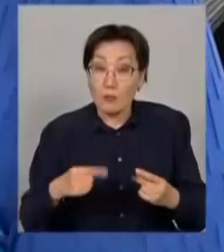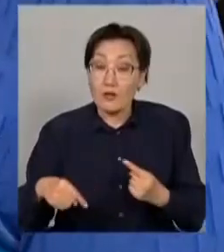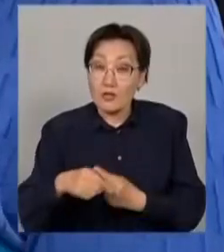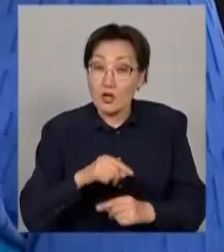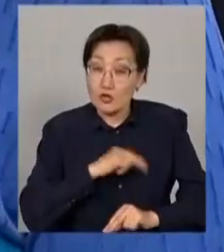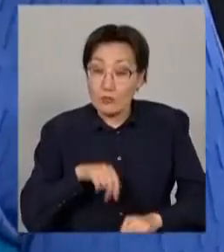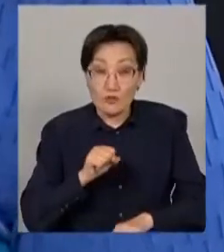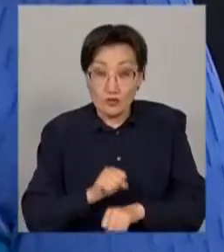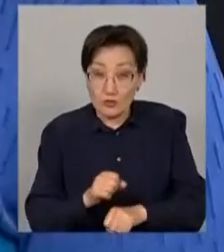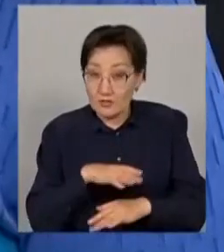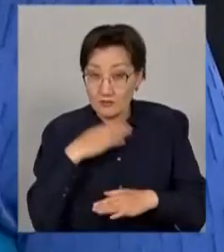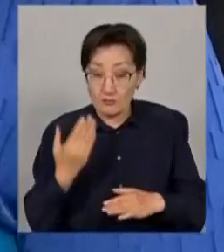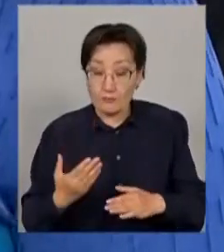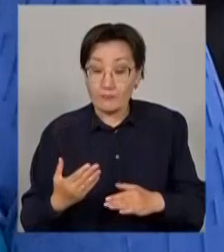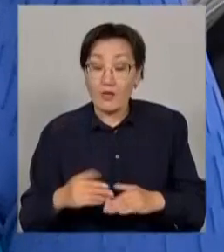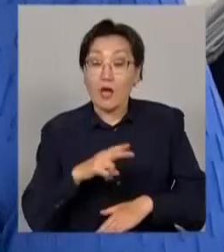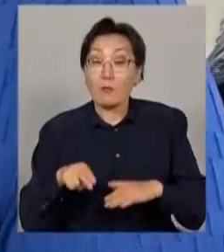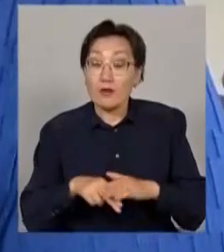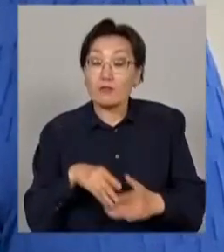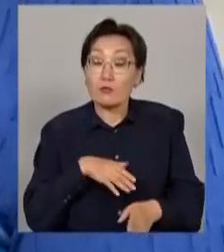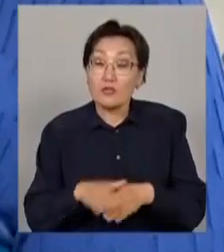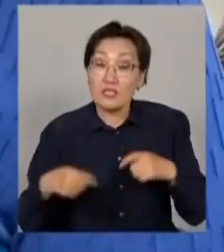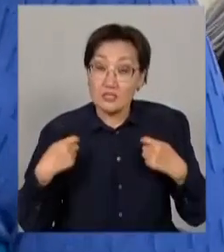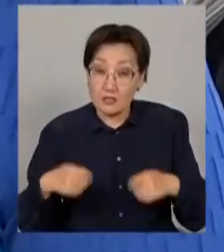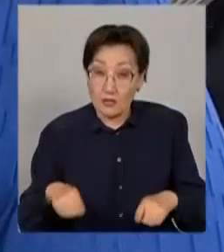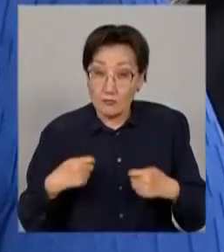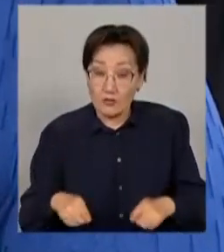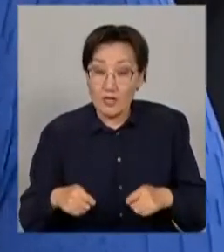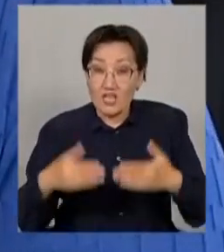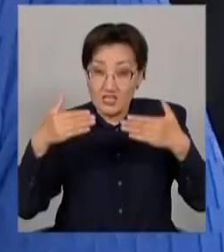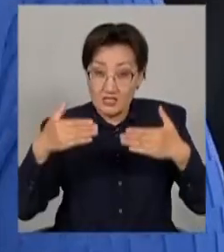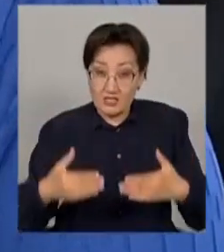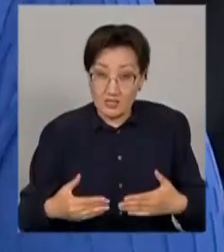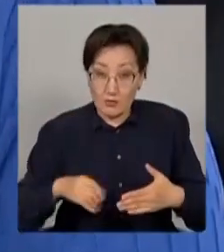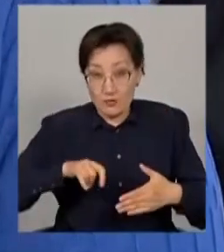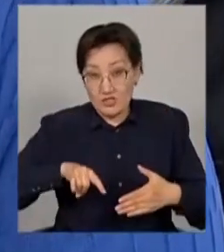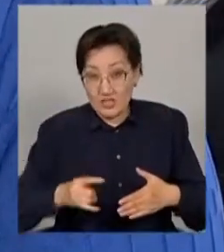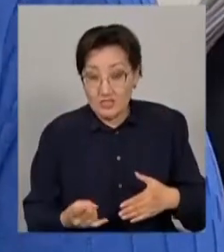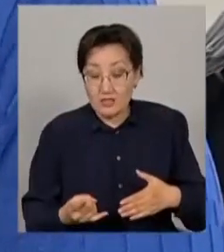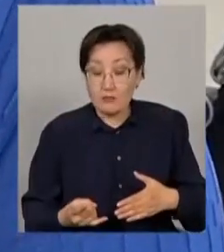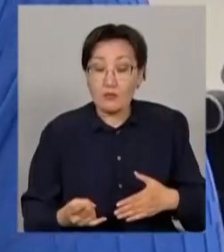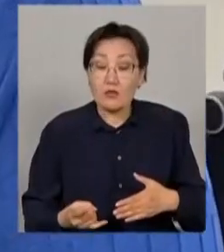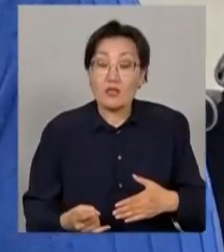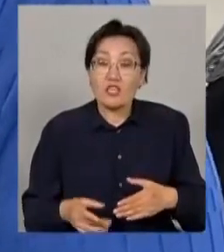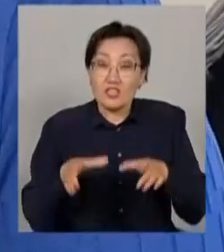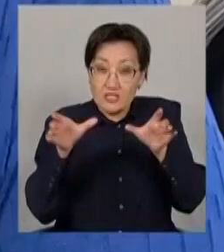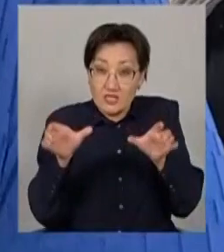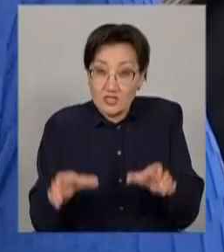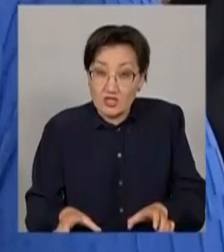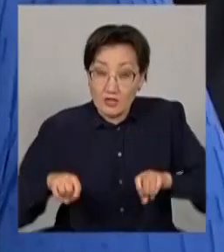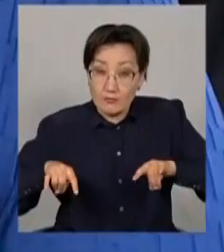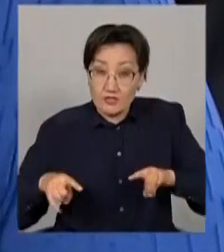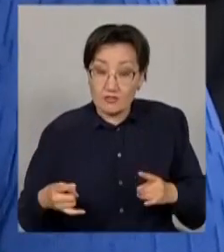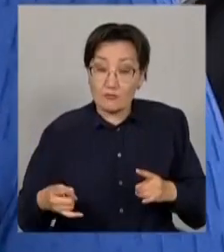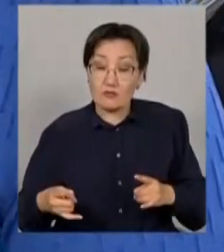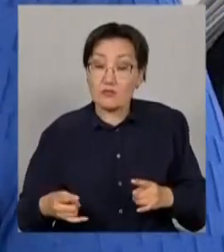О подвалдың бәрін біреуге сатқан, о сатқан мүмкін жардың бәрін тескен, несуші стенаның бәрін тесіп, жай бір жерден есік,